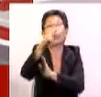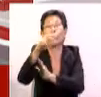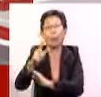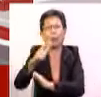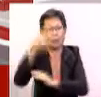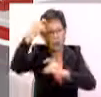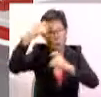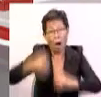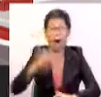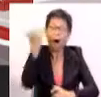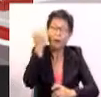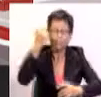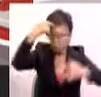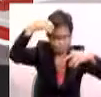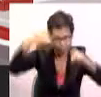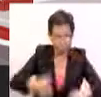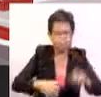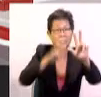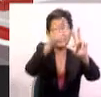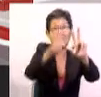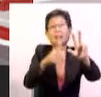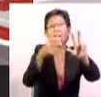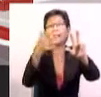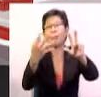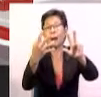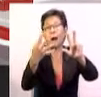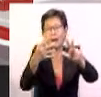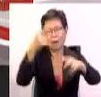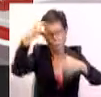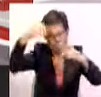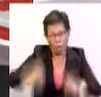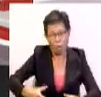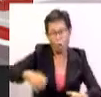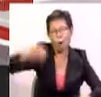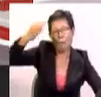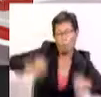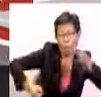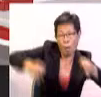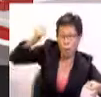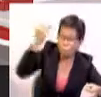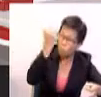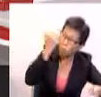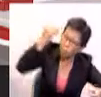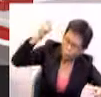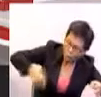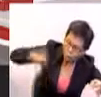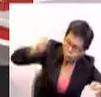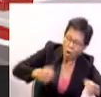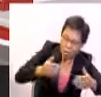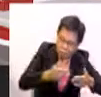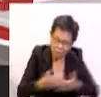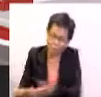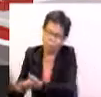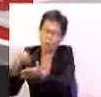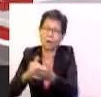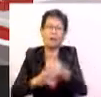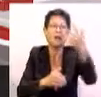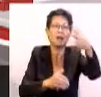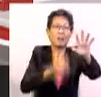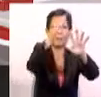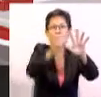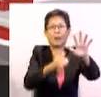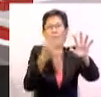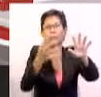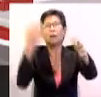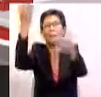keputusan hakim mahkamah itu pada 3 April lalu yang memutuskan perbicaraan bekas Presiden UMNO itu disambung semula bermula 15